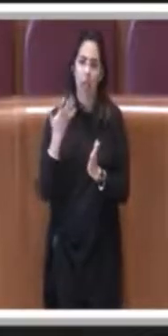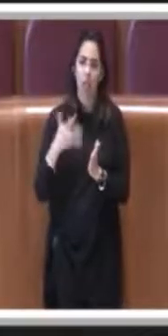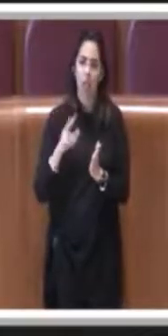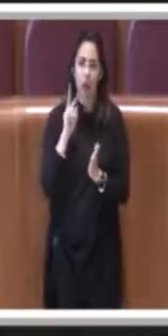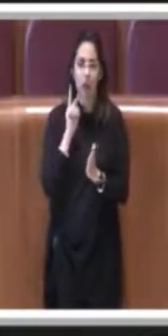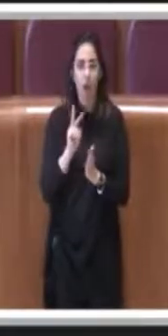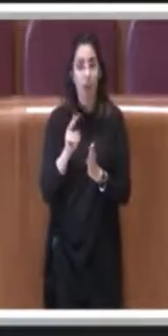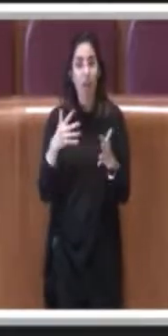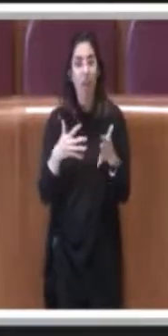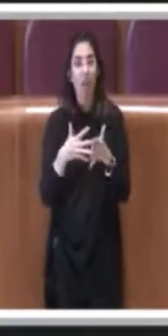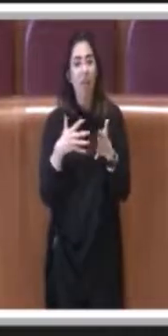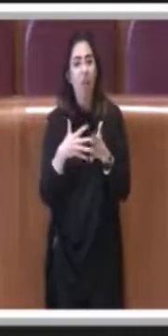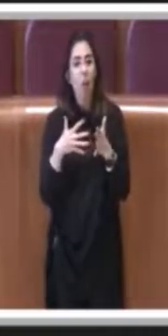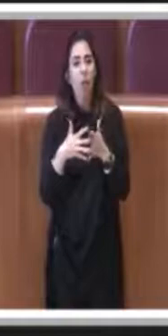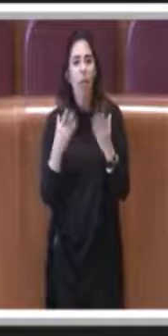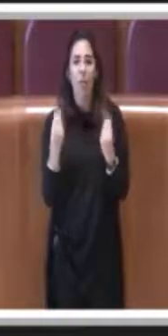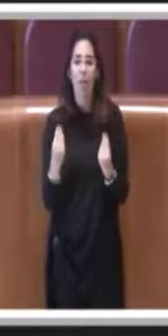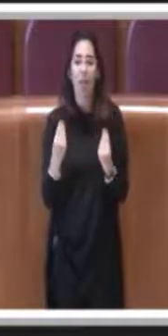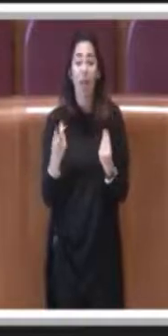che nei negozi